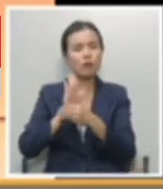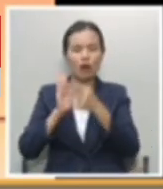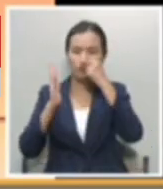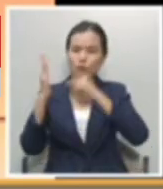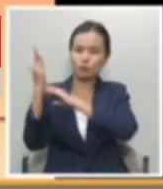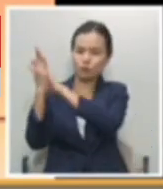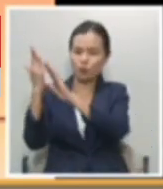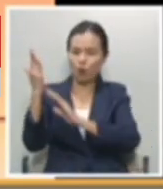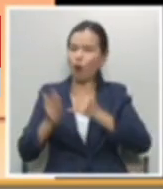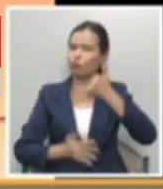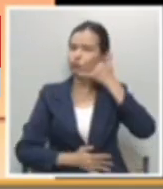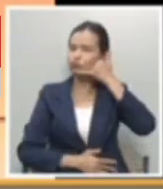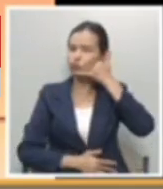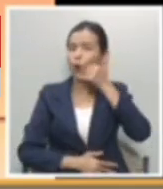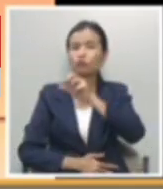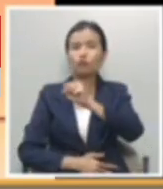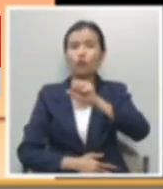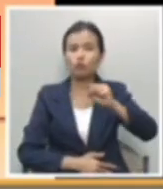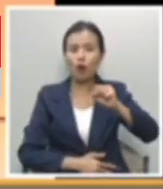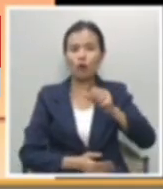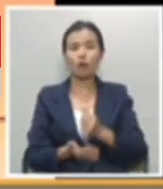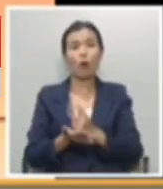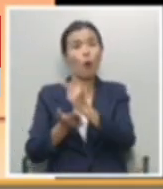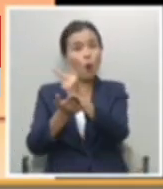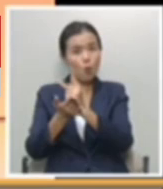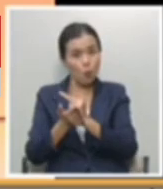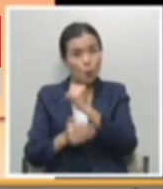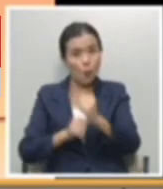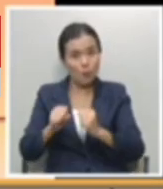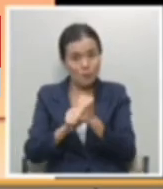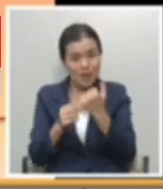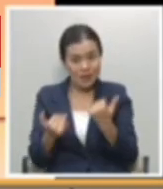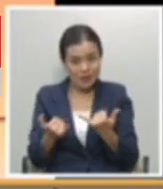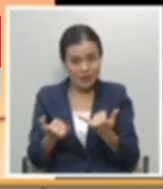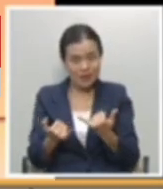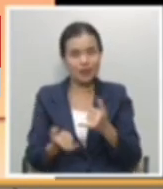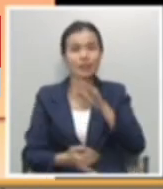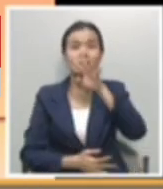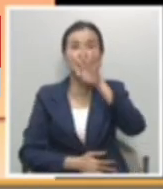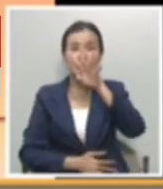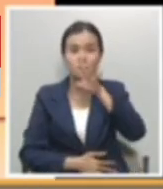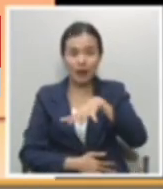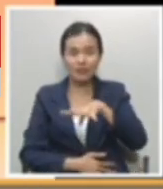หาพวกสสว่ากู้เฉพาะปีนี้เหรอ